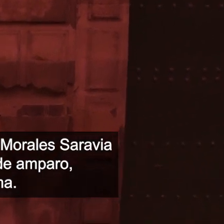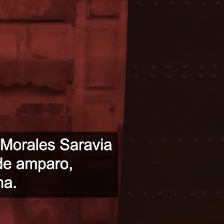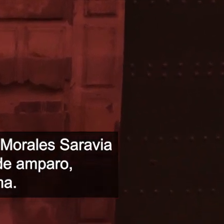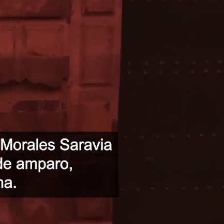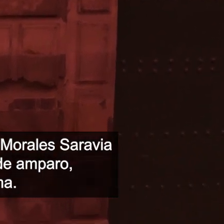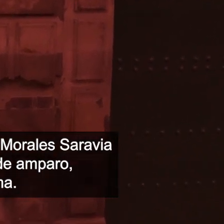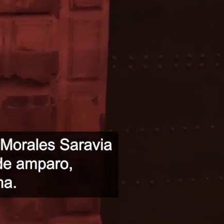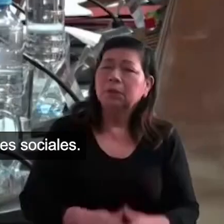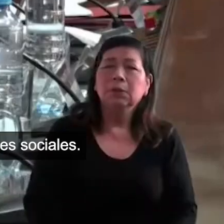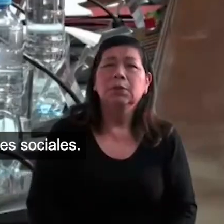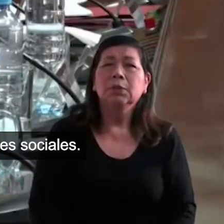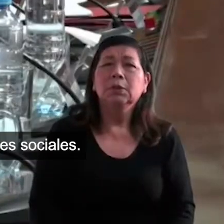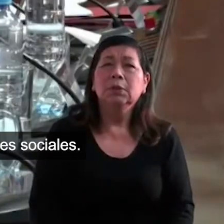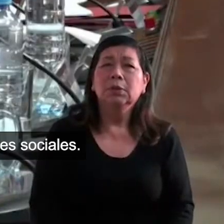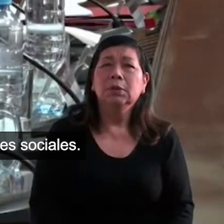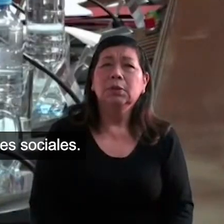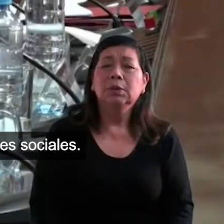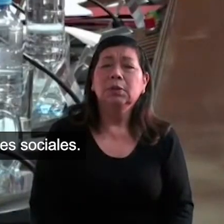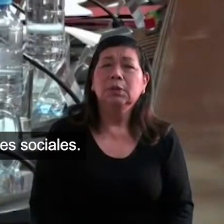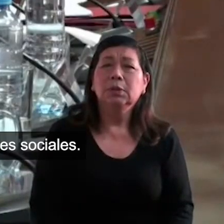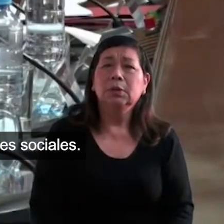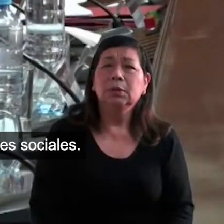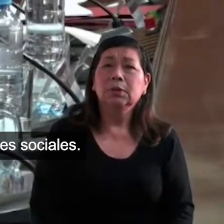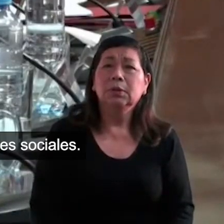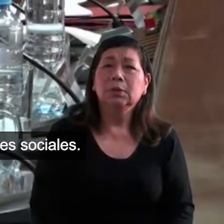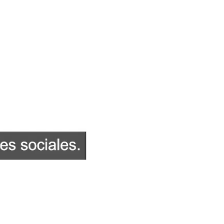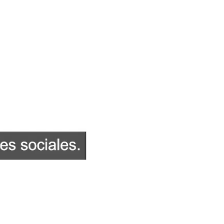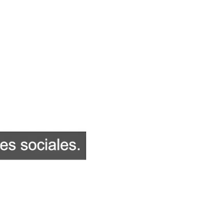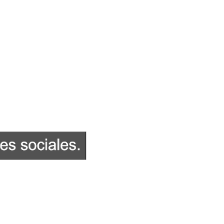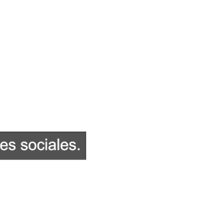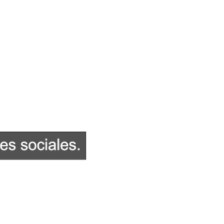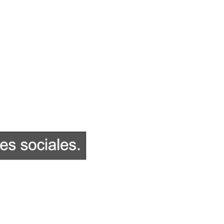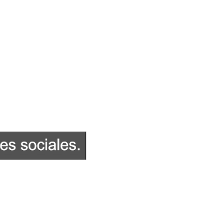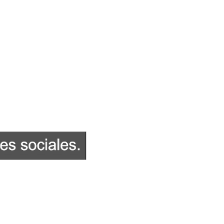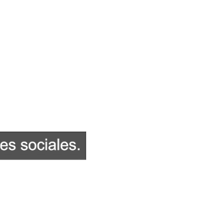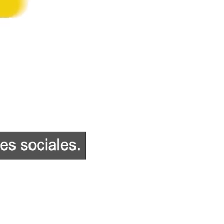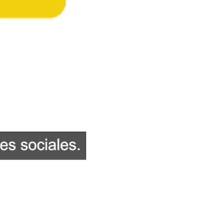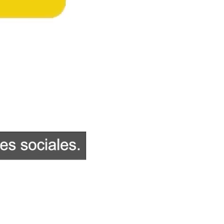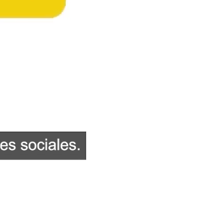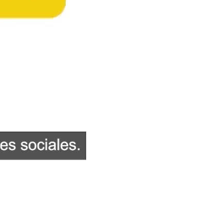cumplimiento mañakuytawan. Audienciatam hawarachimunku